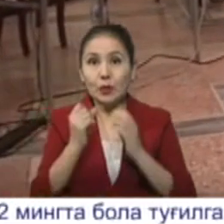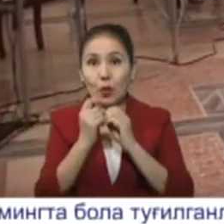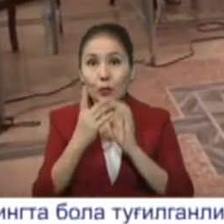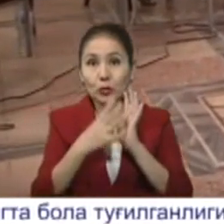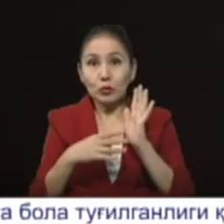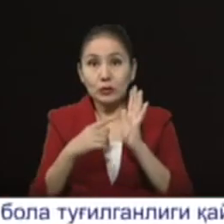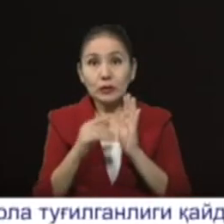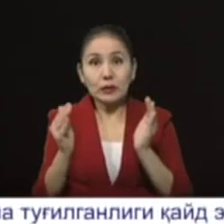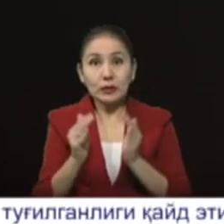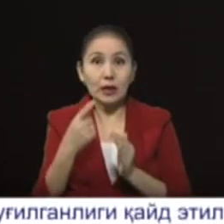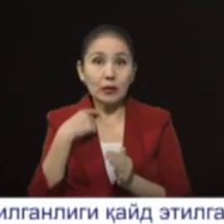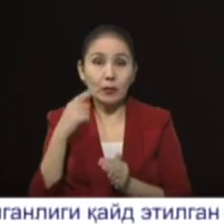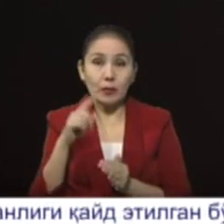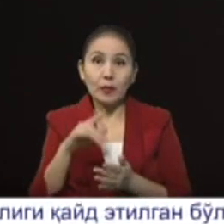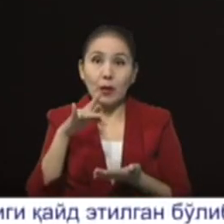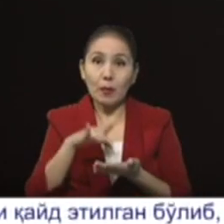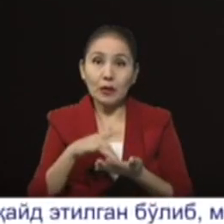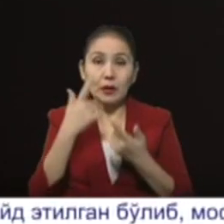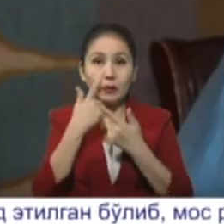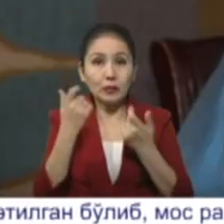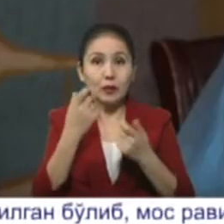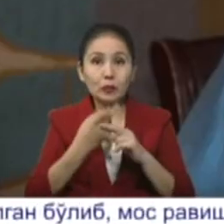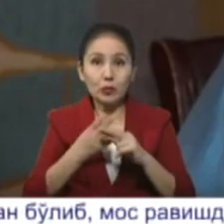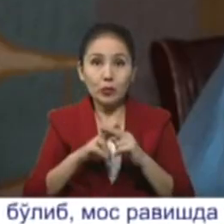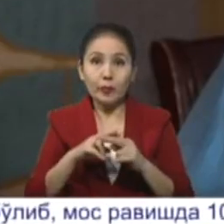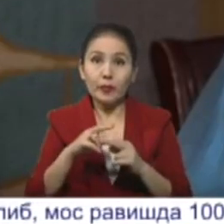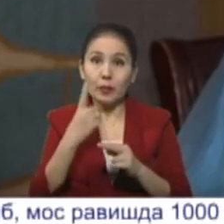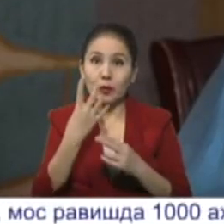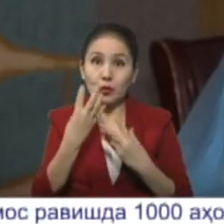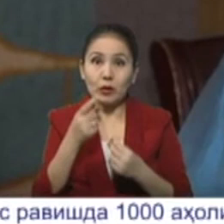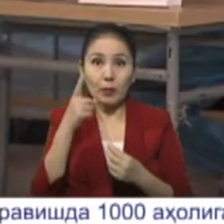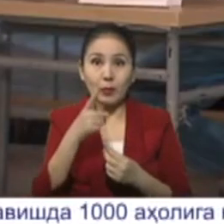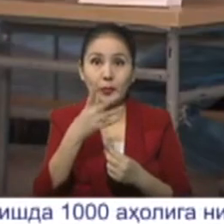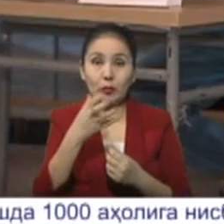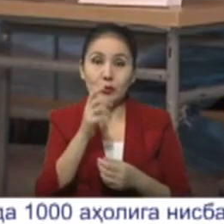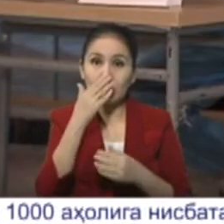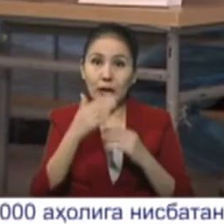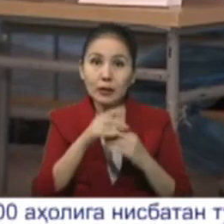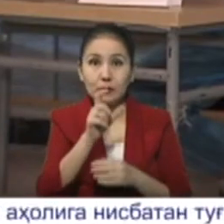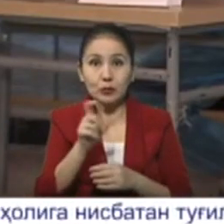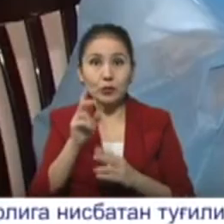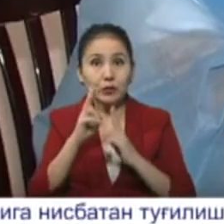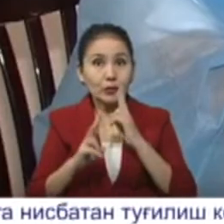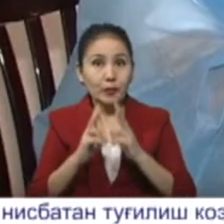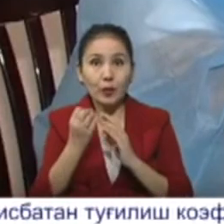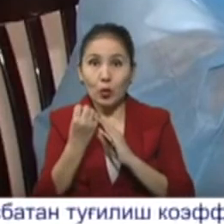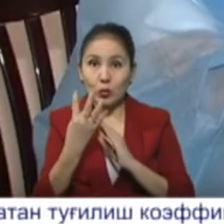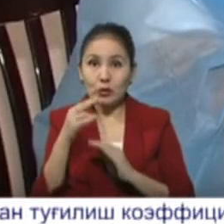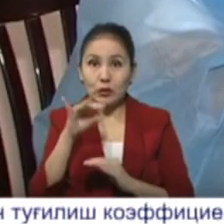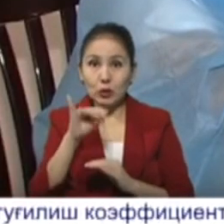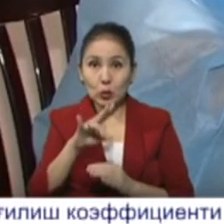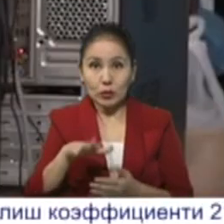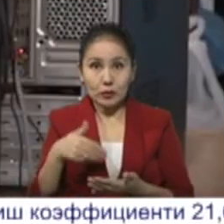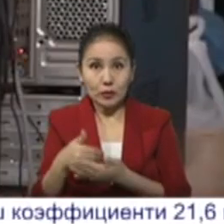11.97 qisqa raqamlari. Markaz xodimlari bergan ma'lumotga ko'ra, ushbu manzilga bir kunda 1500 taga yaqin murojaatlar kelib tushadi. 14-iyuldan